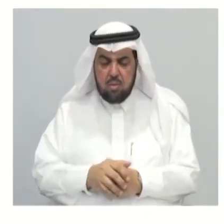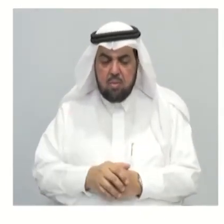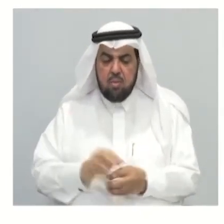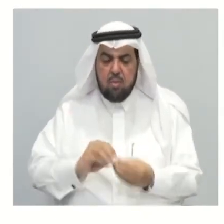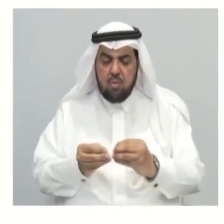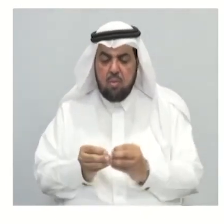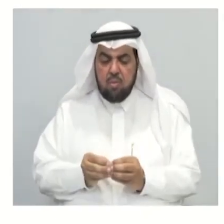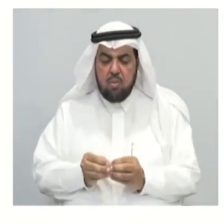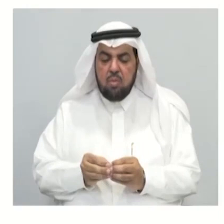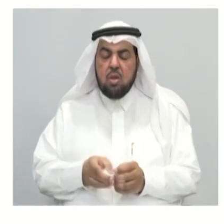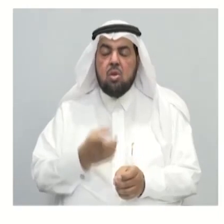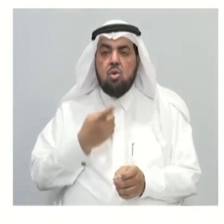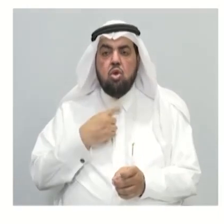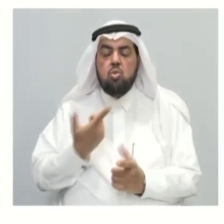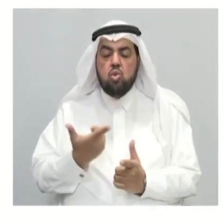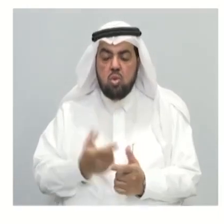اللون